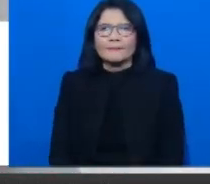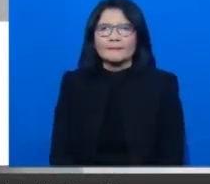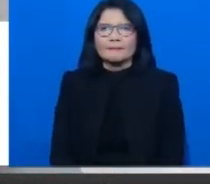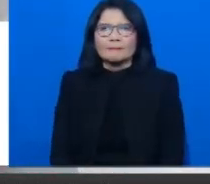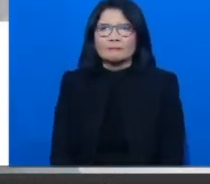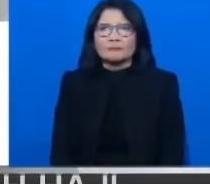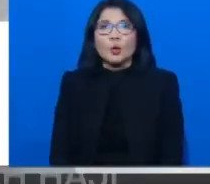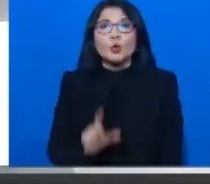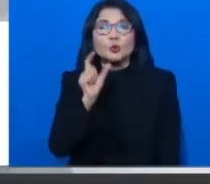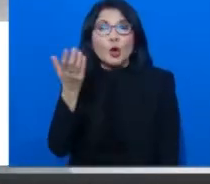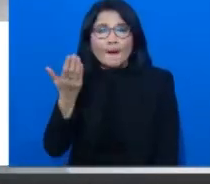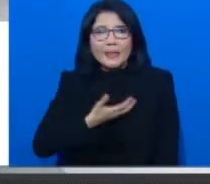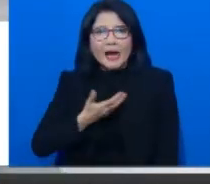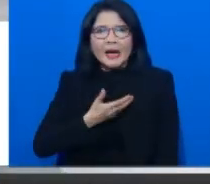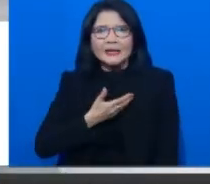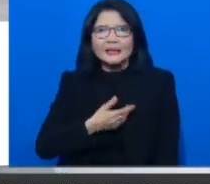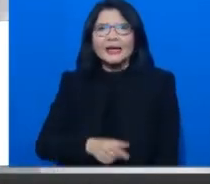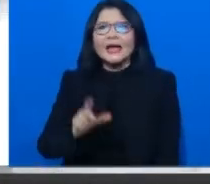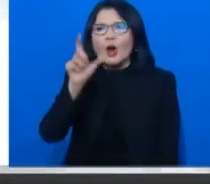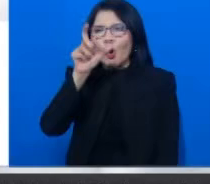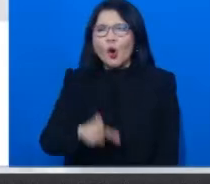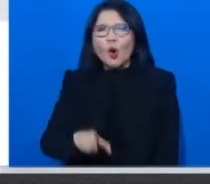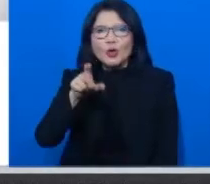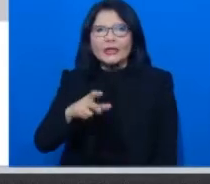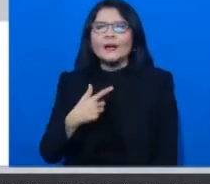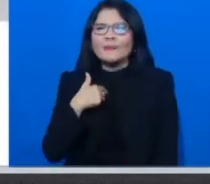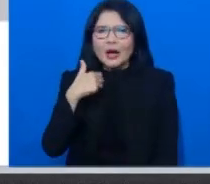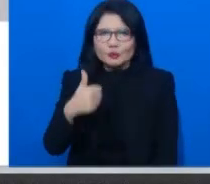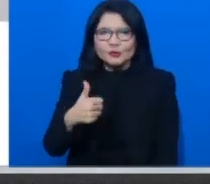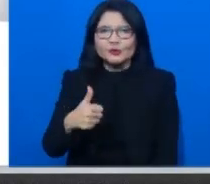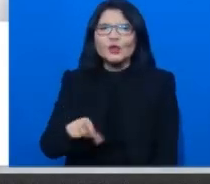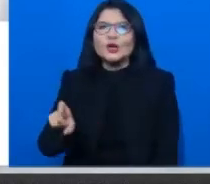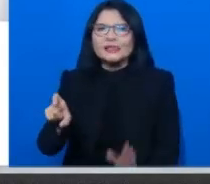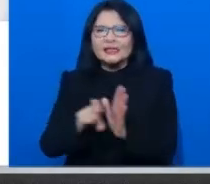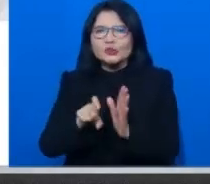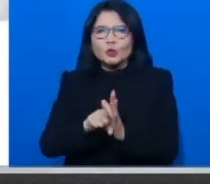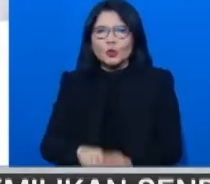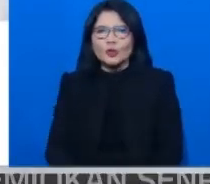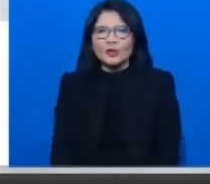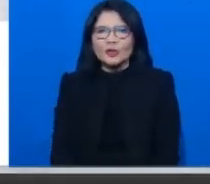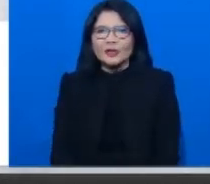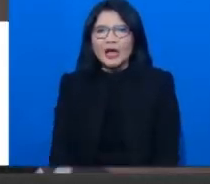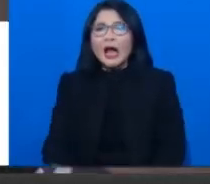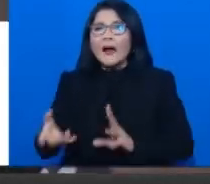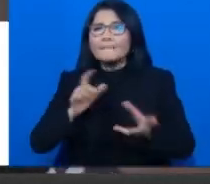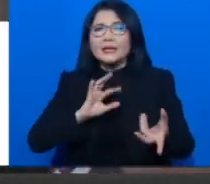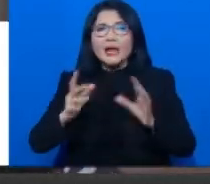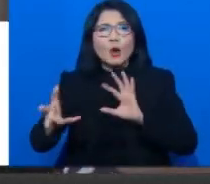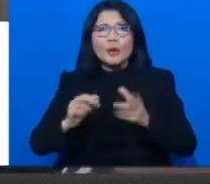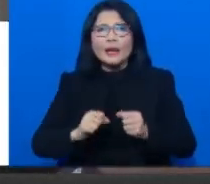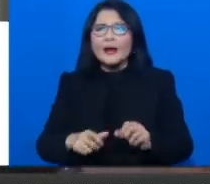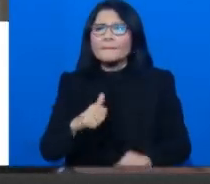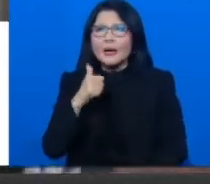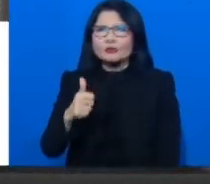Bagi pelanggan, Bang Udin adalah sosok yang layak jadi panutan. Selain memiliki pergaulan sosial yang bagus,